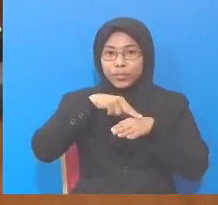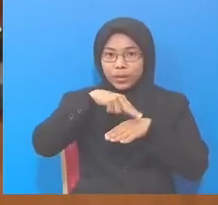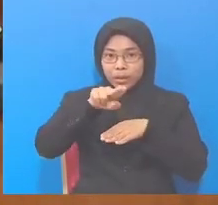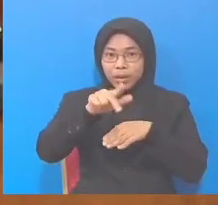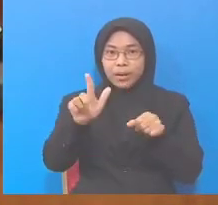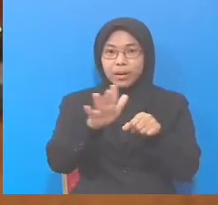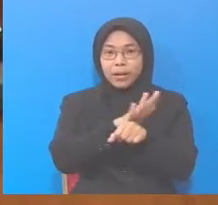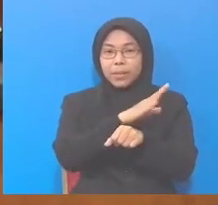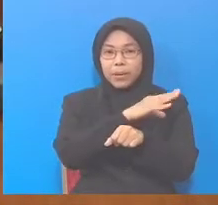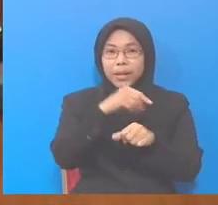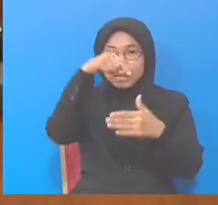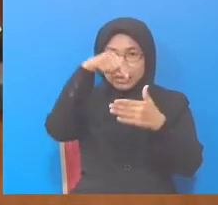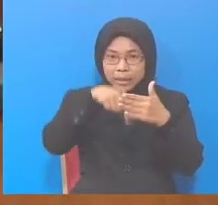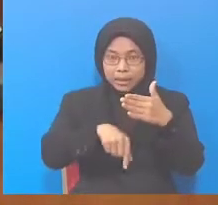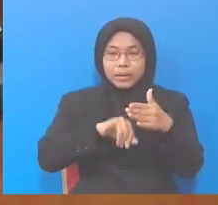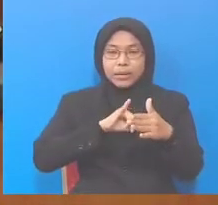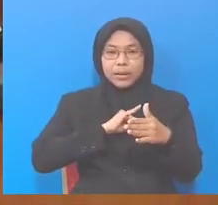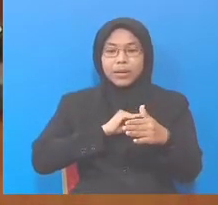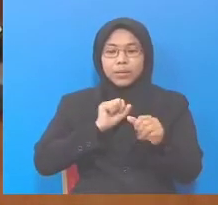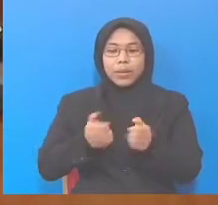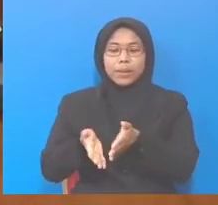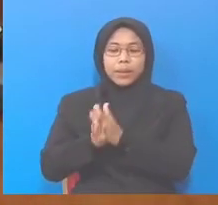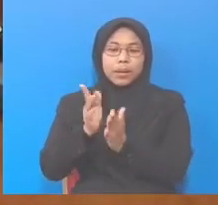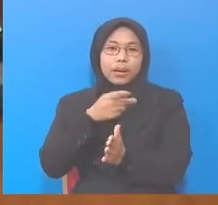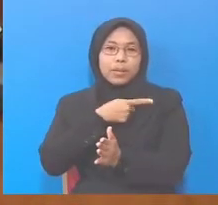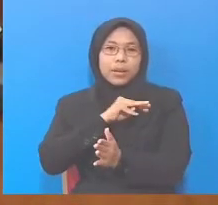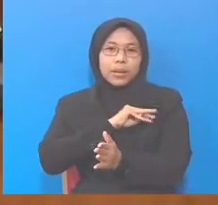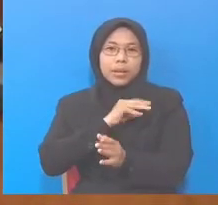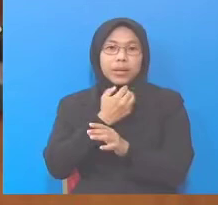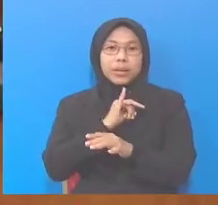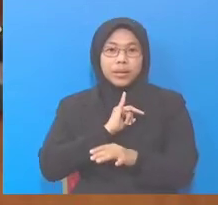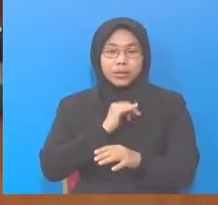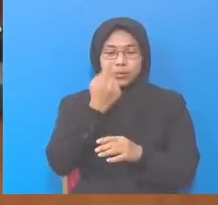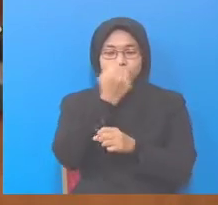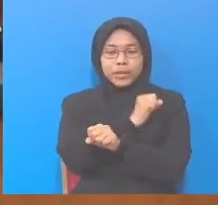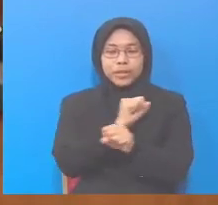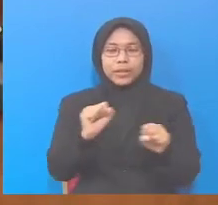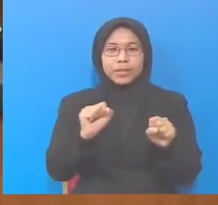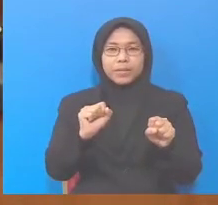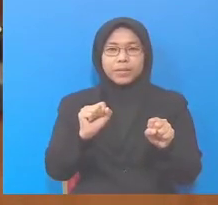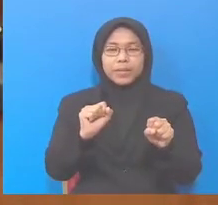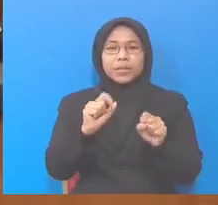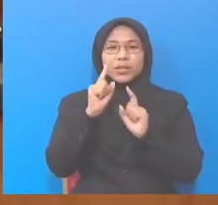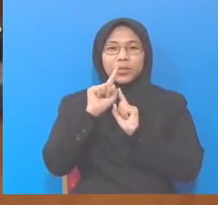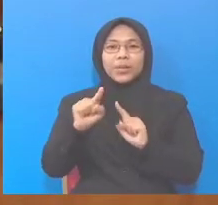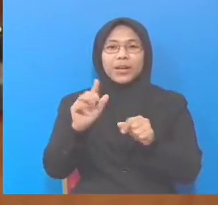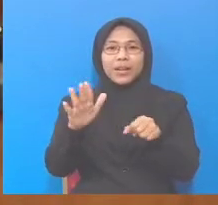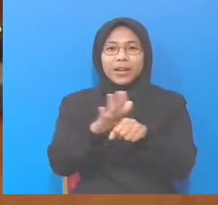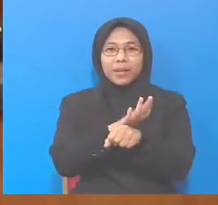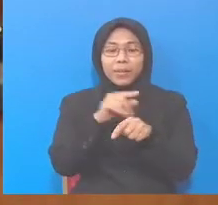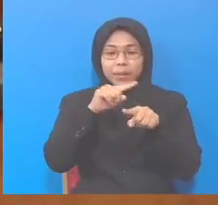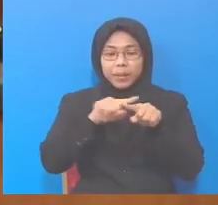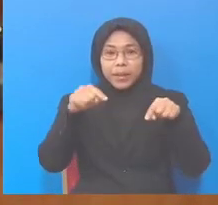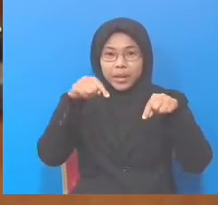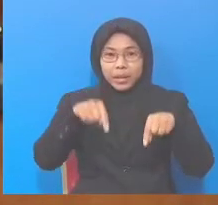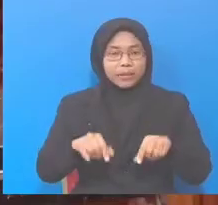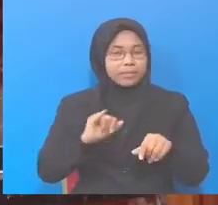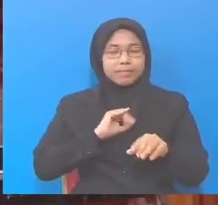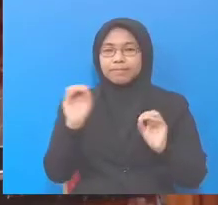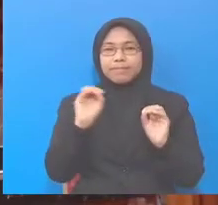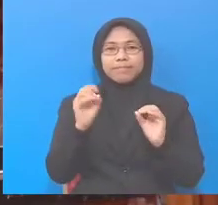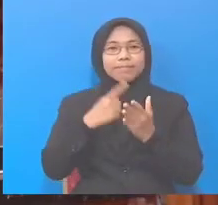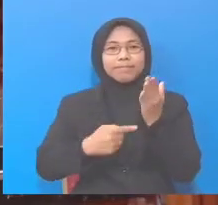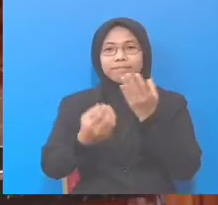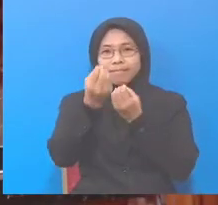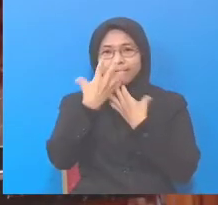lengkap dan detail, saya boleh minta kementerian saya untuk sediakan soalan yang lengkap. Tapi setakat ini saya tidak ada